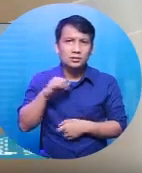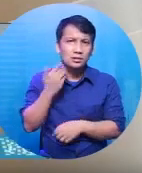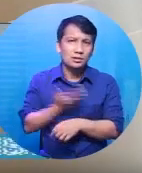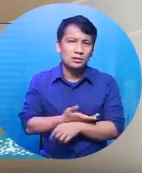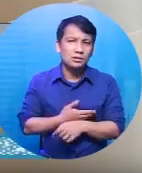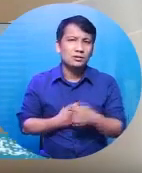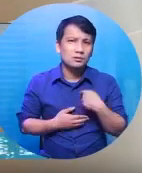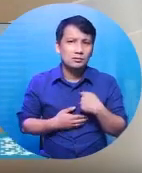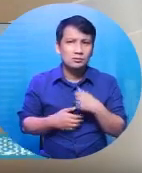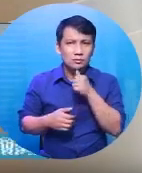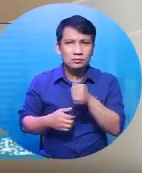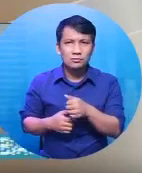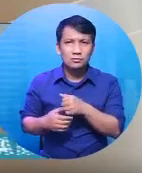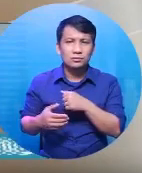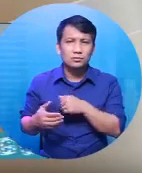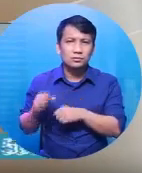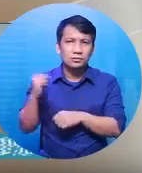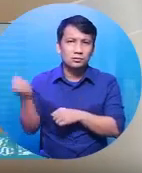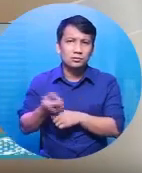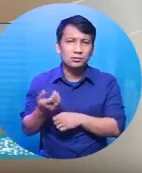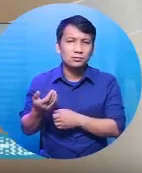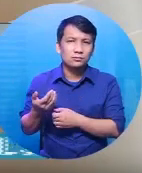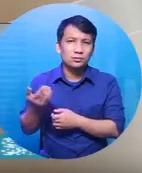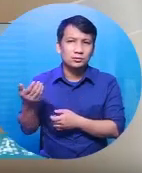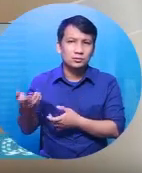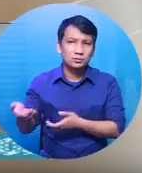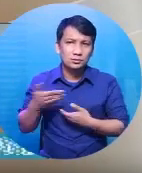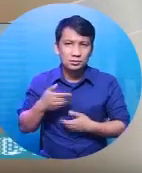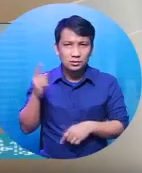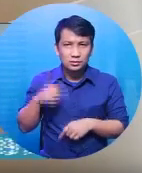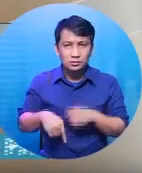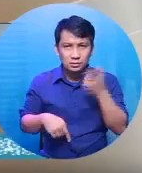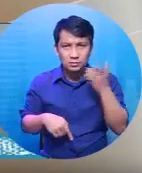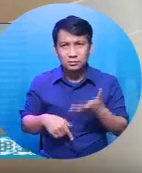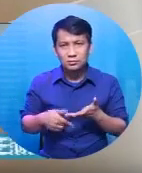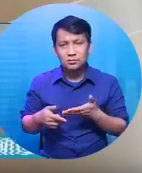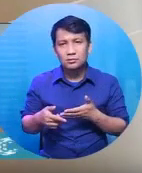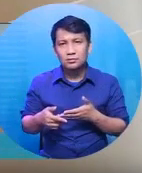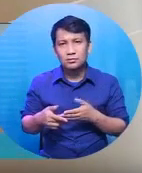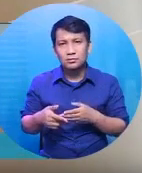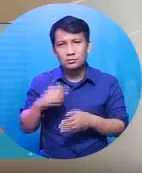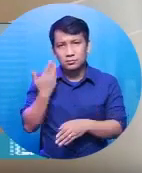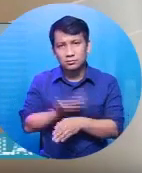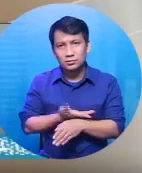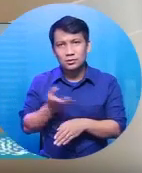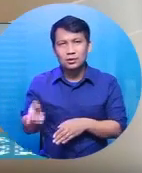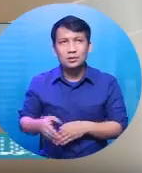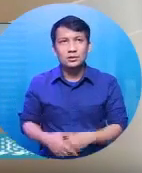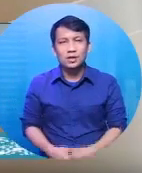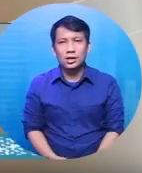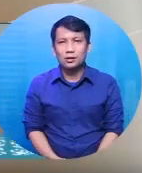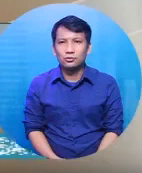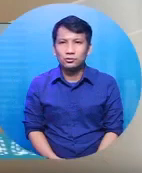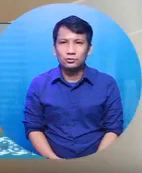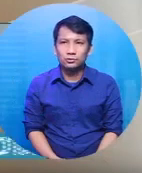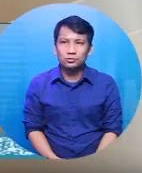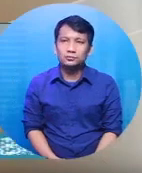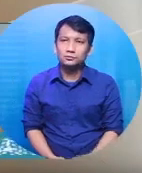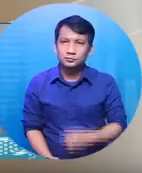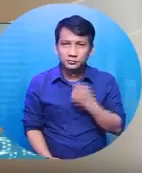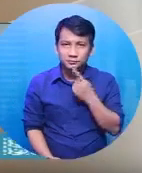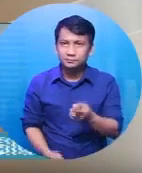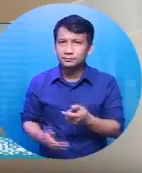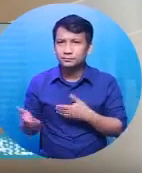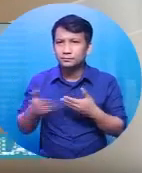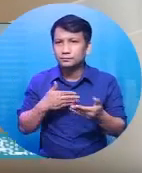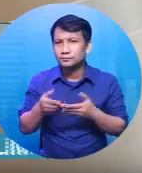Pero huwag naman sanang isumbat lahat sa akin. Kasi hindi ko naman hiniling sa Diyos na maging anak niya ako. Kasi matagal na kami hindi okay niyan eh.